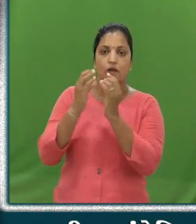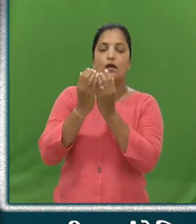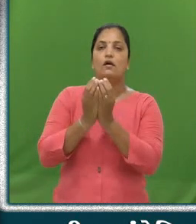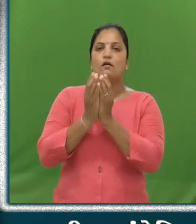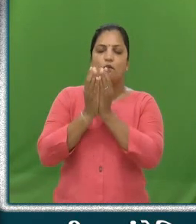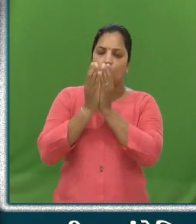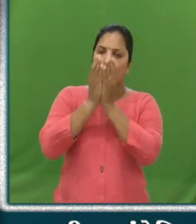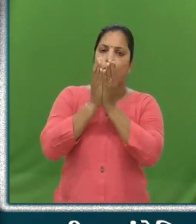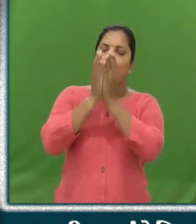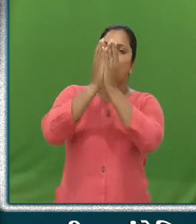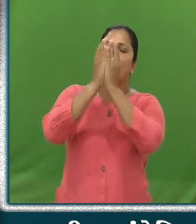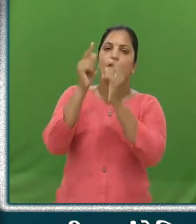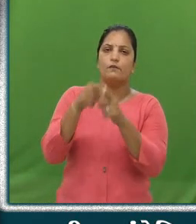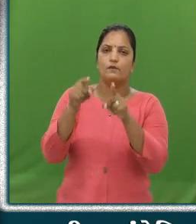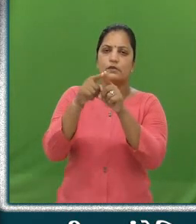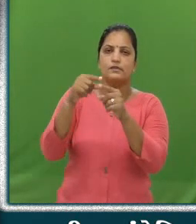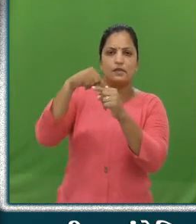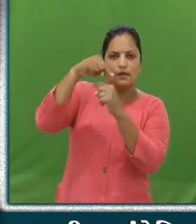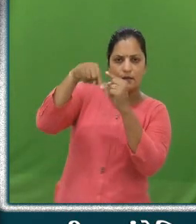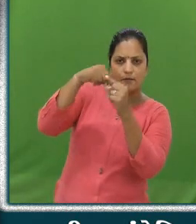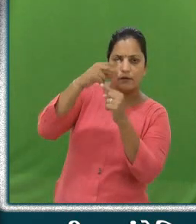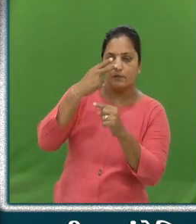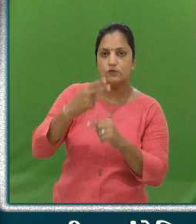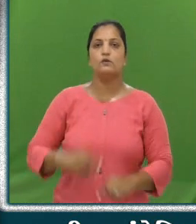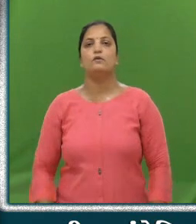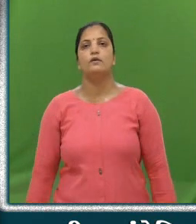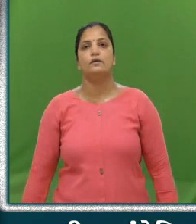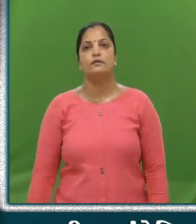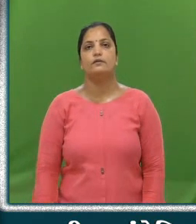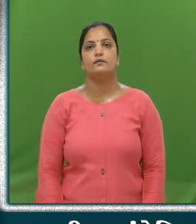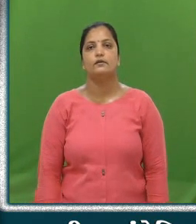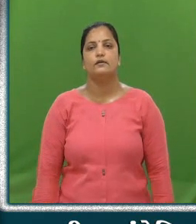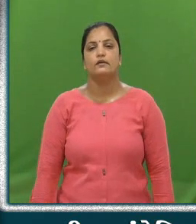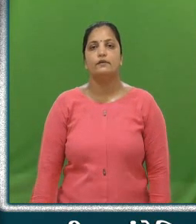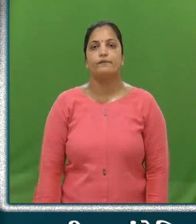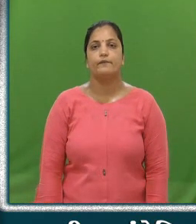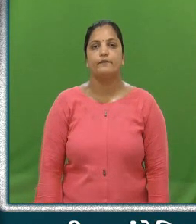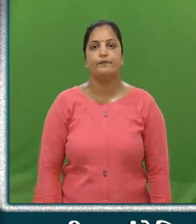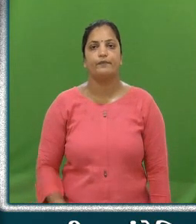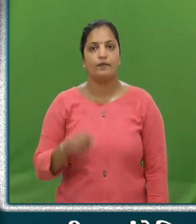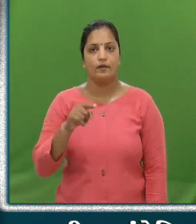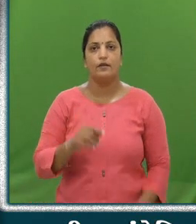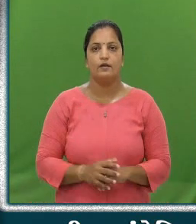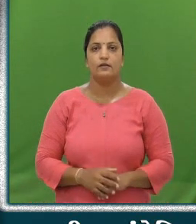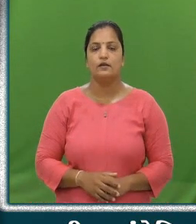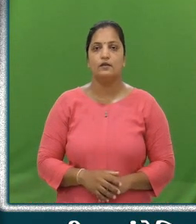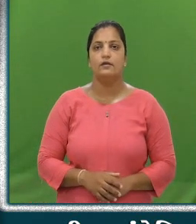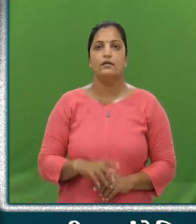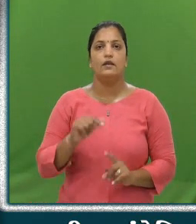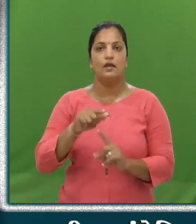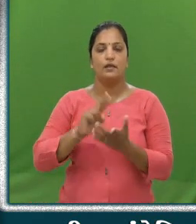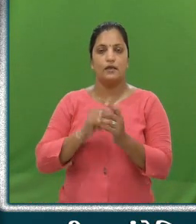શકો છો કે તેની ફરતે જે કહેવામાં આવે છે આ કવચ જોવા મળે છે તે આ રીતે શું થાય છે કે તેઓનું લિંગ જે છે